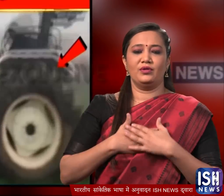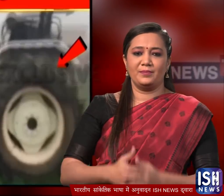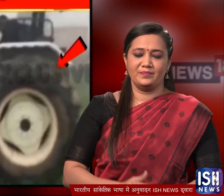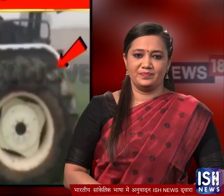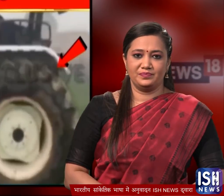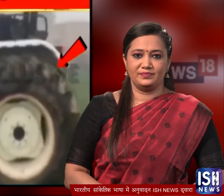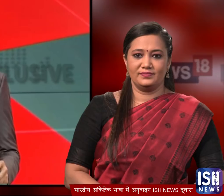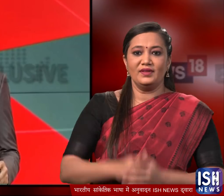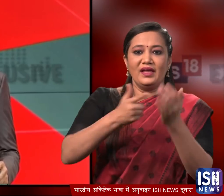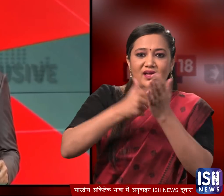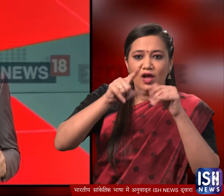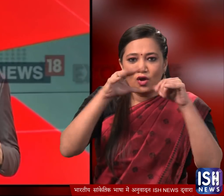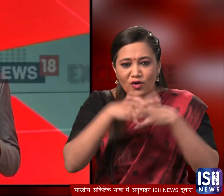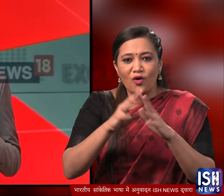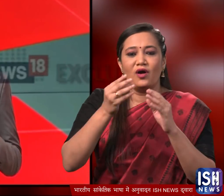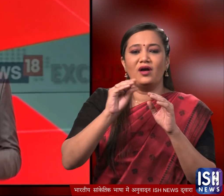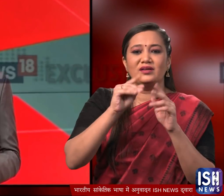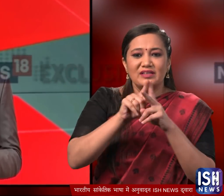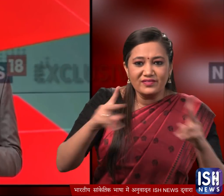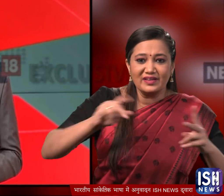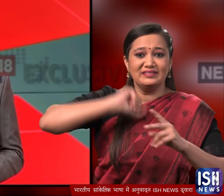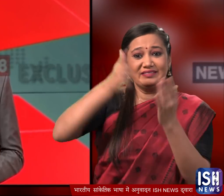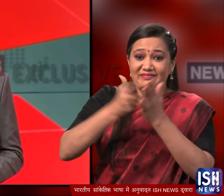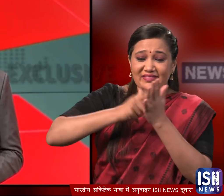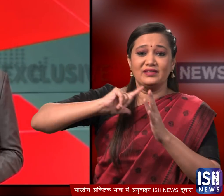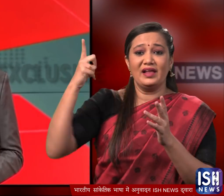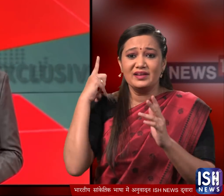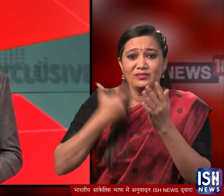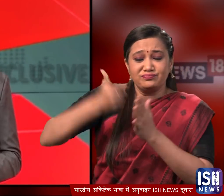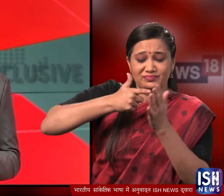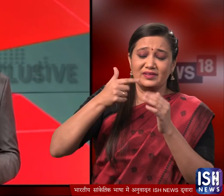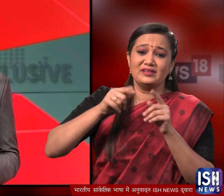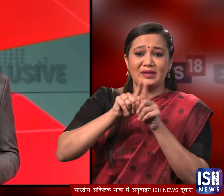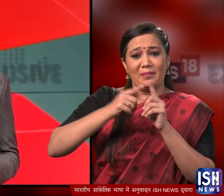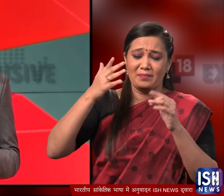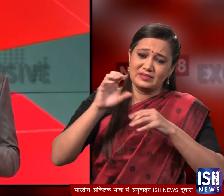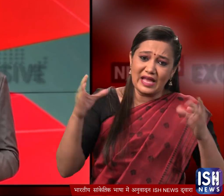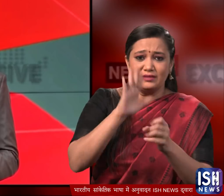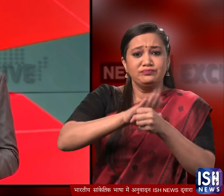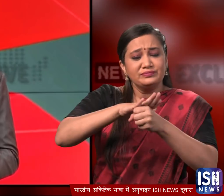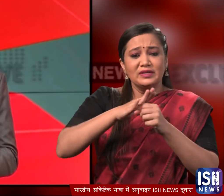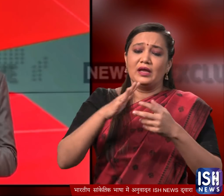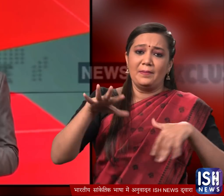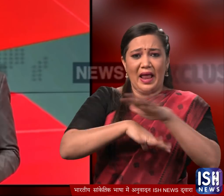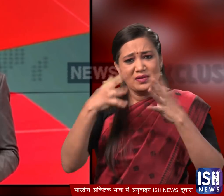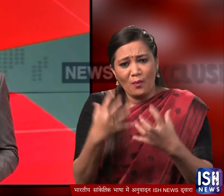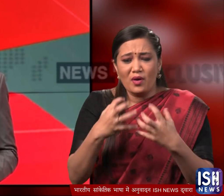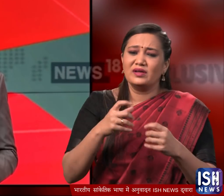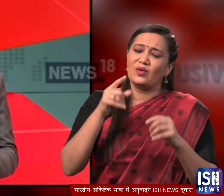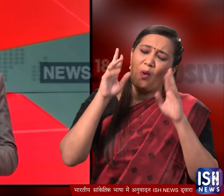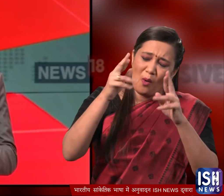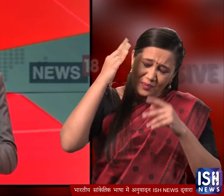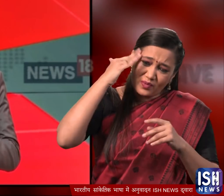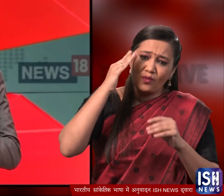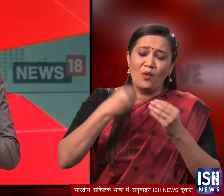की सांस ली। सौभाग्य की बात यह कि कृषि सुधार कानूनों का विरोध कर रहे किसान नेताओं ने जब ट्रैक्टर परेड की जिद पकड़ी थी, तभी तय हो गया था